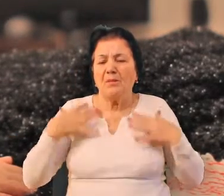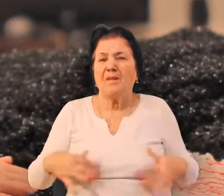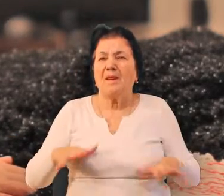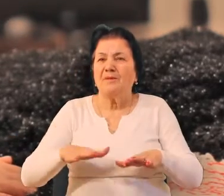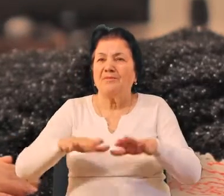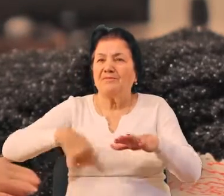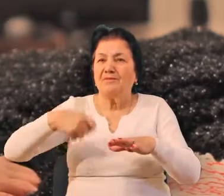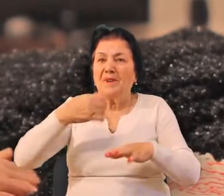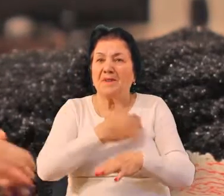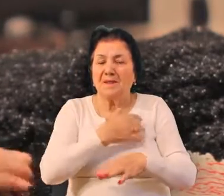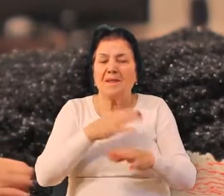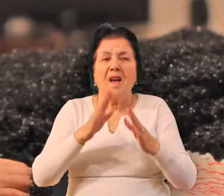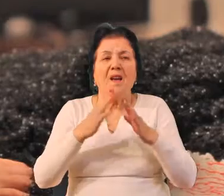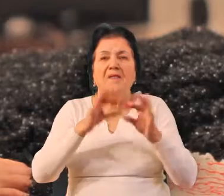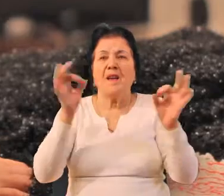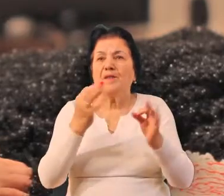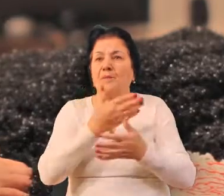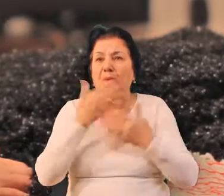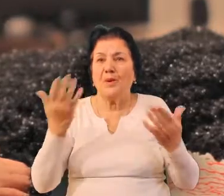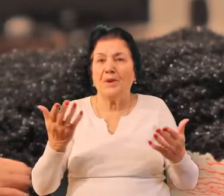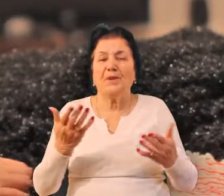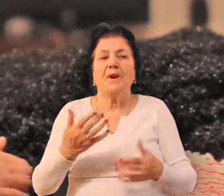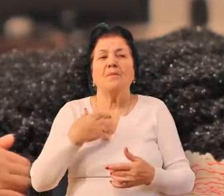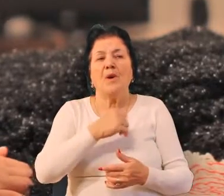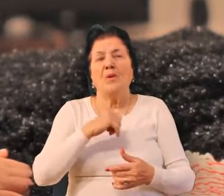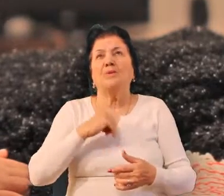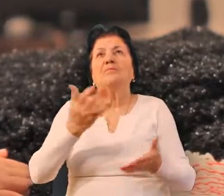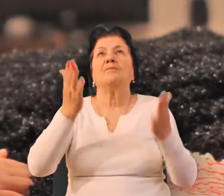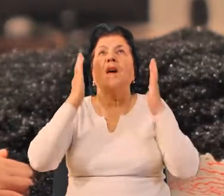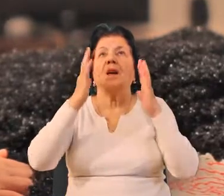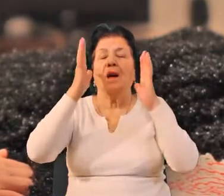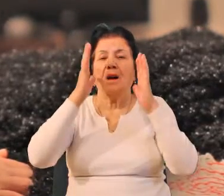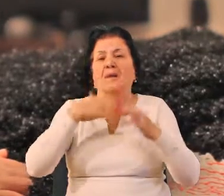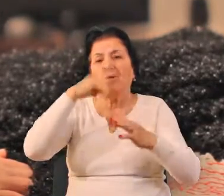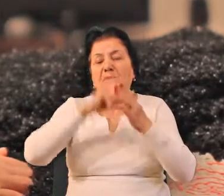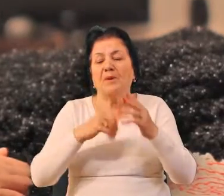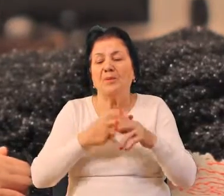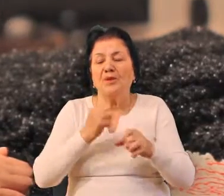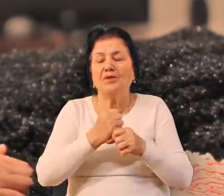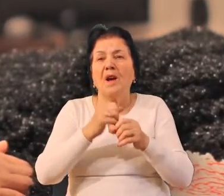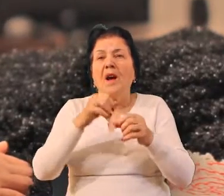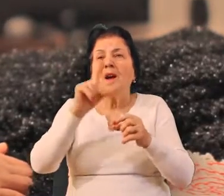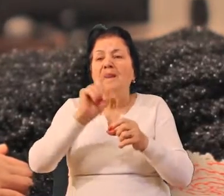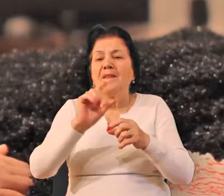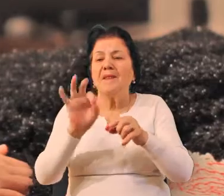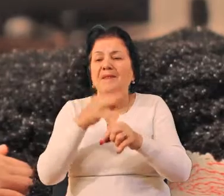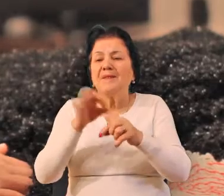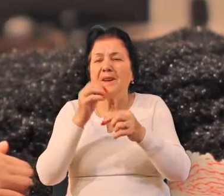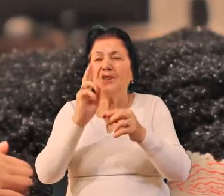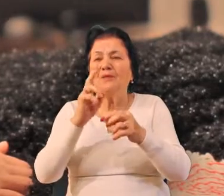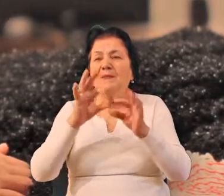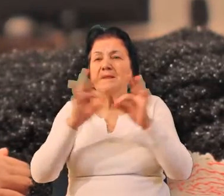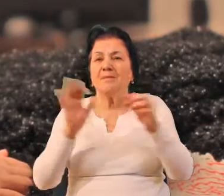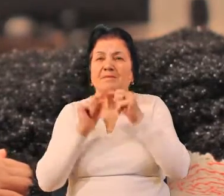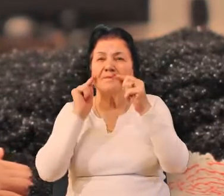nail olmaq istəyirdim. Bir dəfə tikiş tikmək, paltarımı tikmək istəyirdim. Evdə heç kim yox idi. Deyim, ilahi,